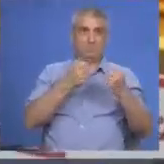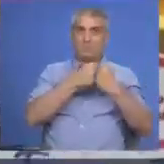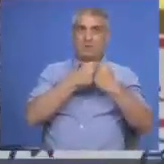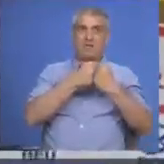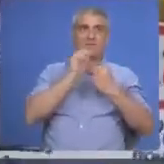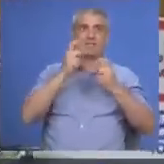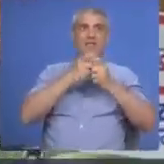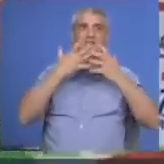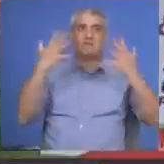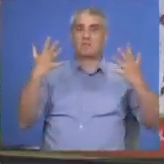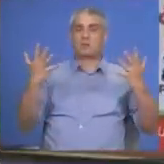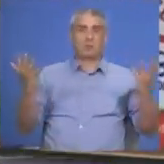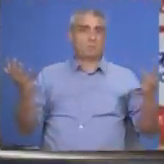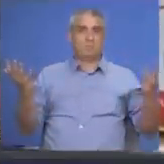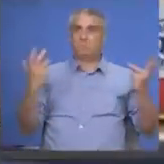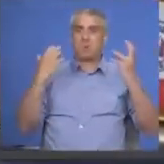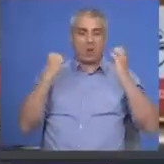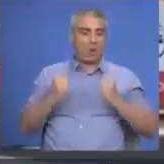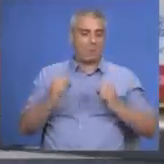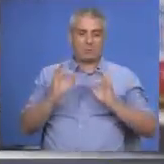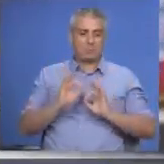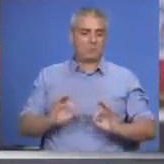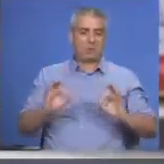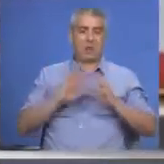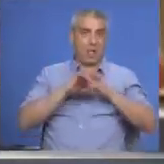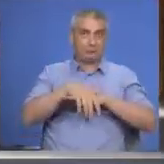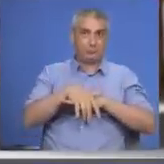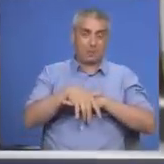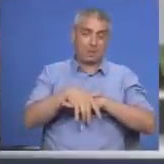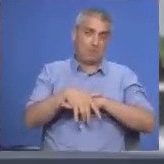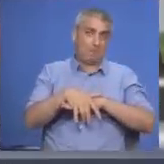במונופולים, לא בטוח מה ההשפעה בטווח הארוך.